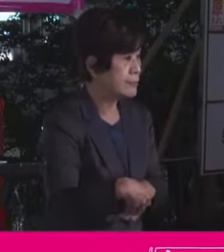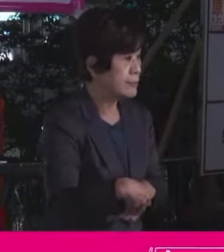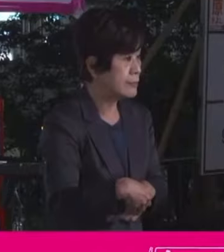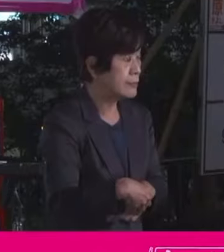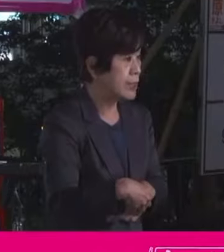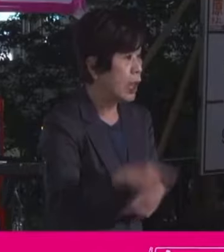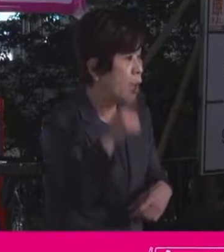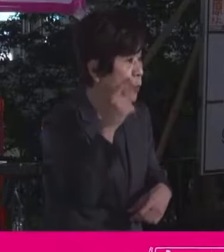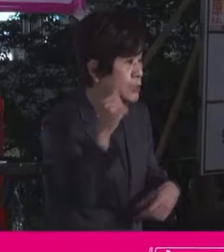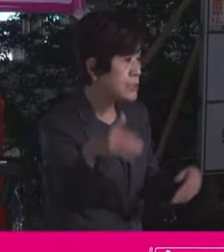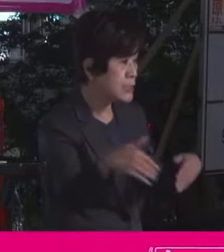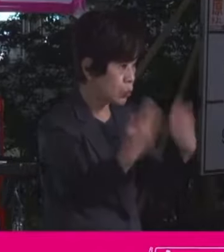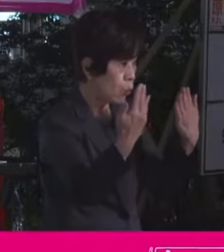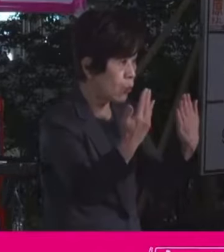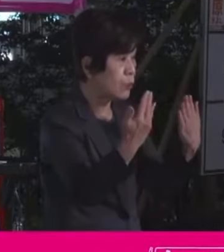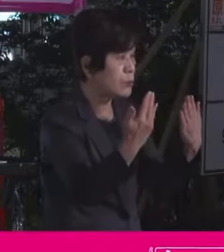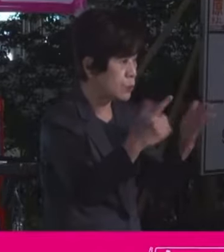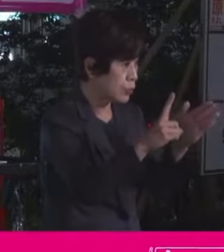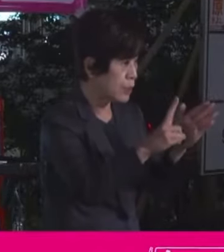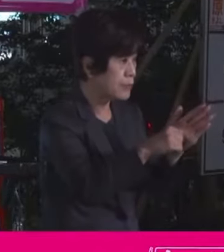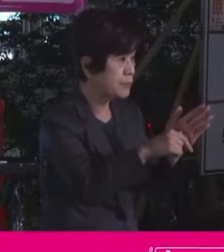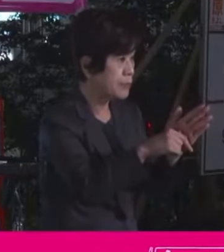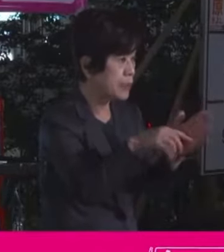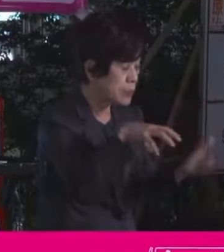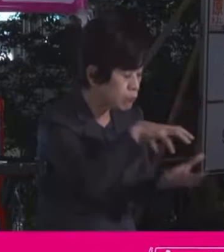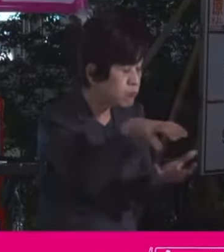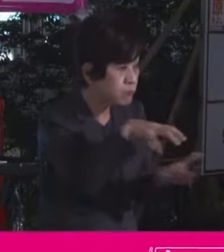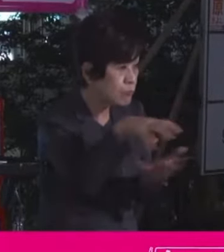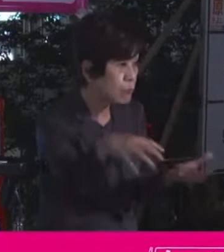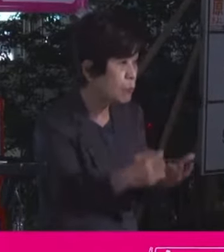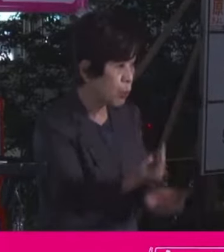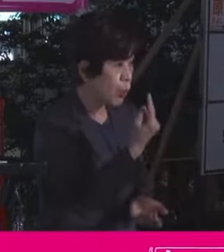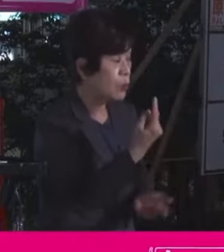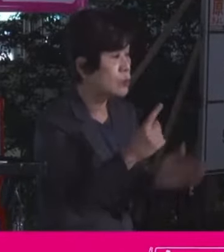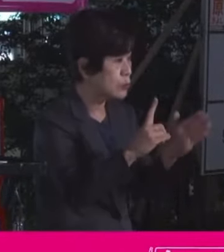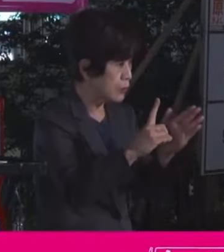事故を起こすでしょ、いろんな問題を起こすでしょ。